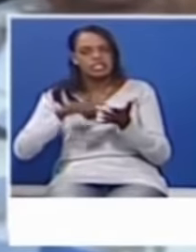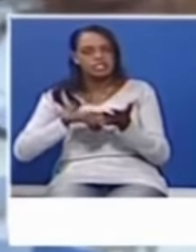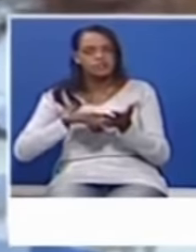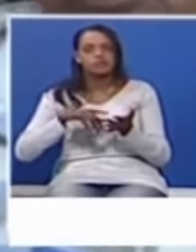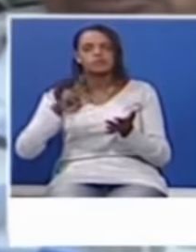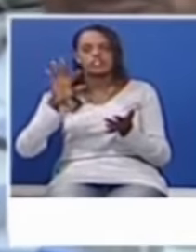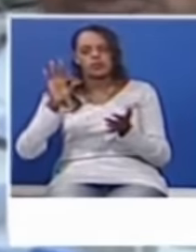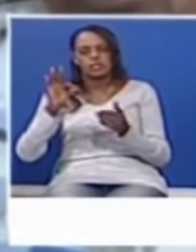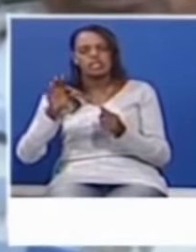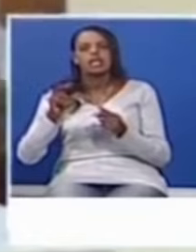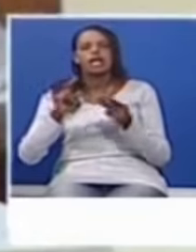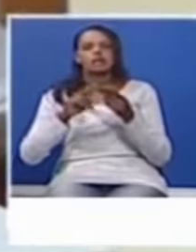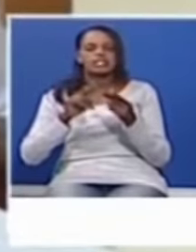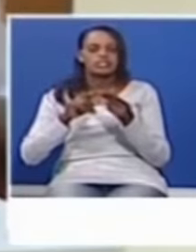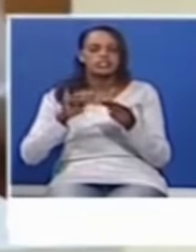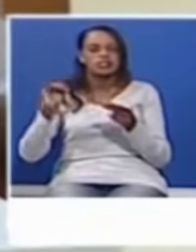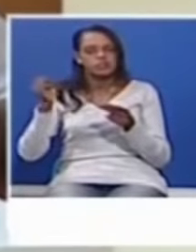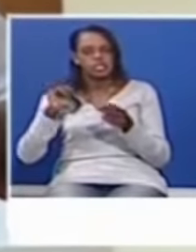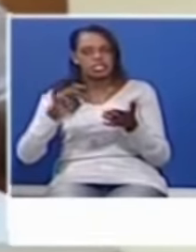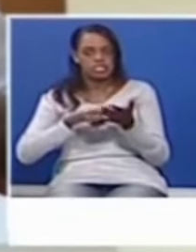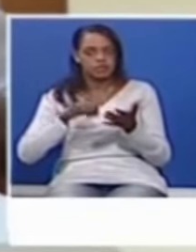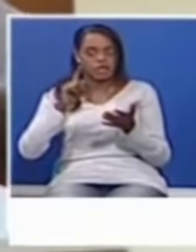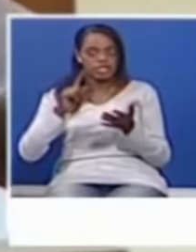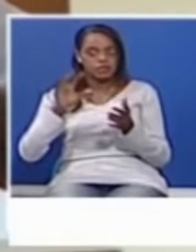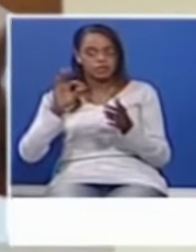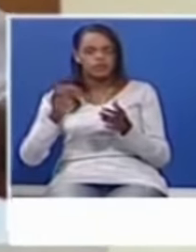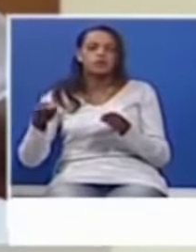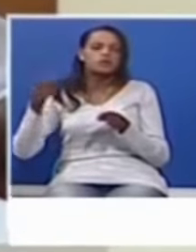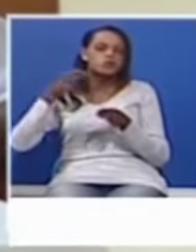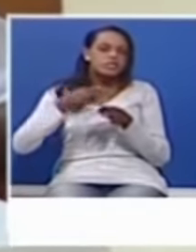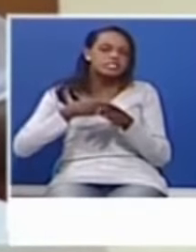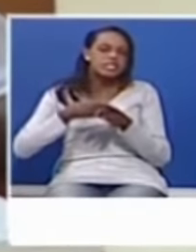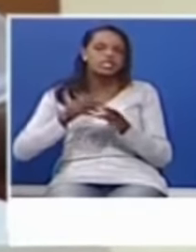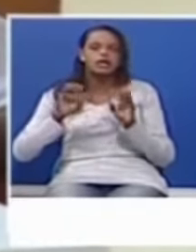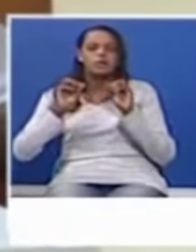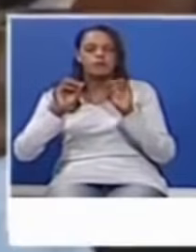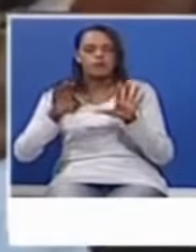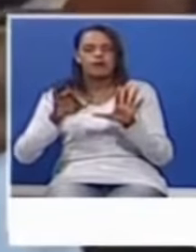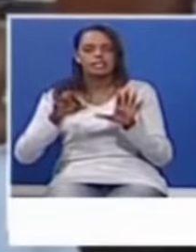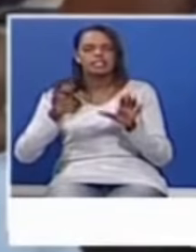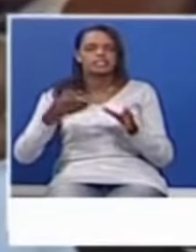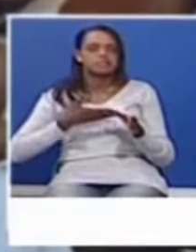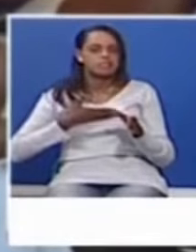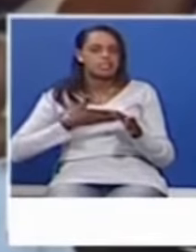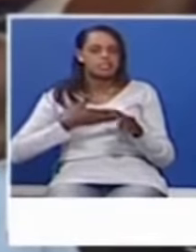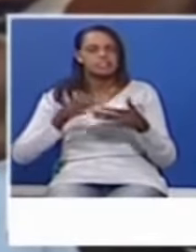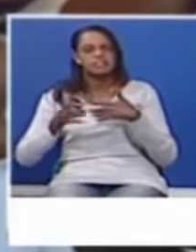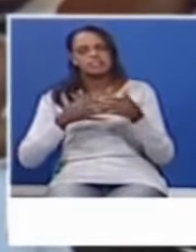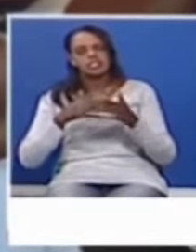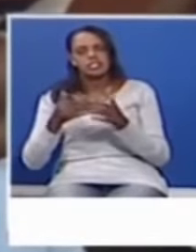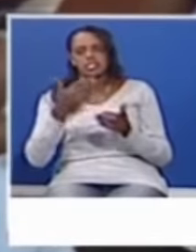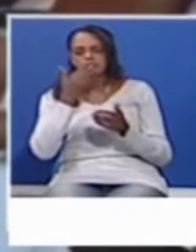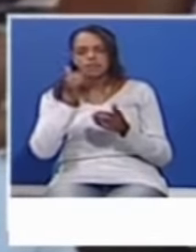ብ4.3 ሚታዊት፣ ኣብ ካልኣይ ደረጃ ድማ ብ9.1 ሚታዊት ዕቤት ከም ዘመዝገበ ብምሕባር ንዝያዳ ተሳትፎን